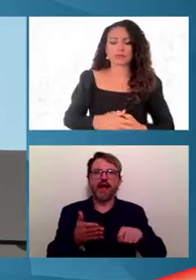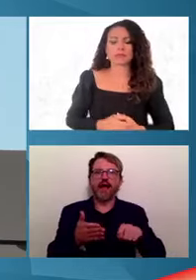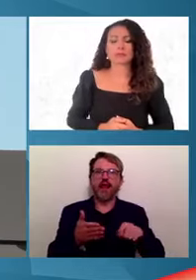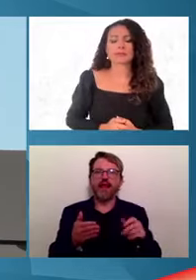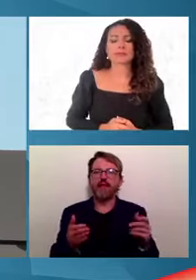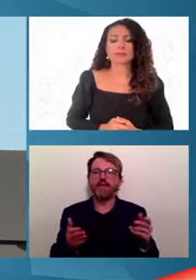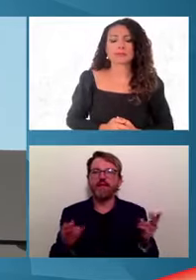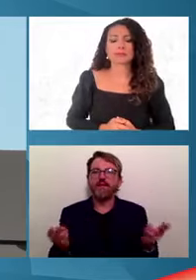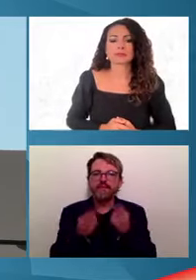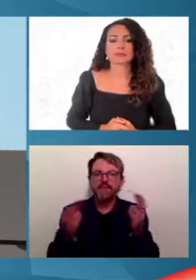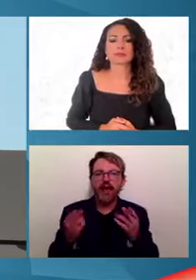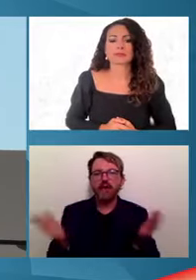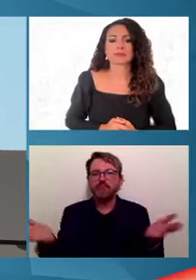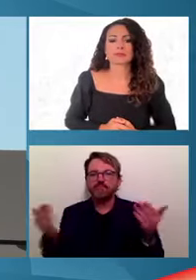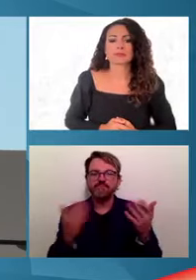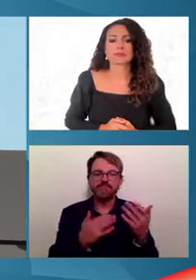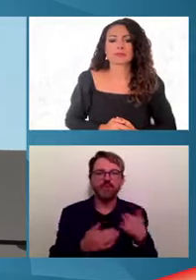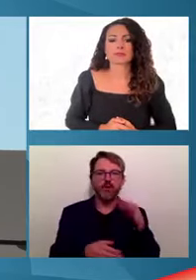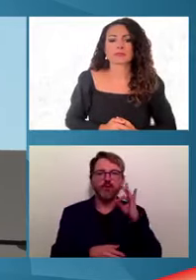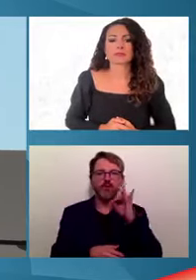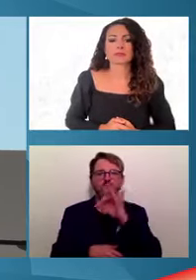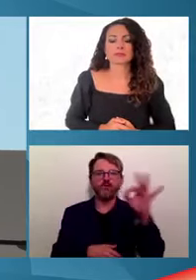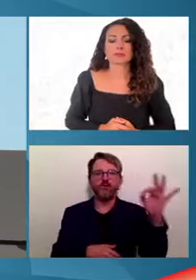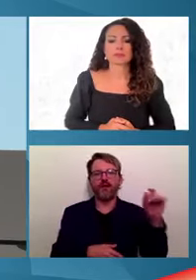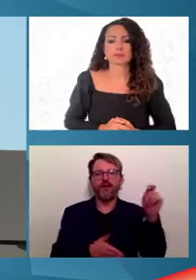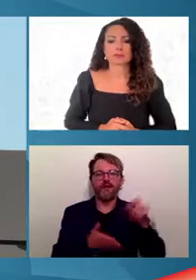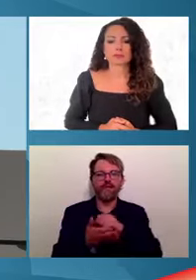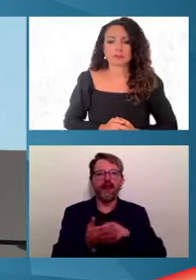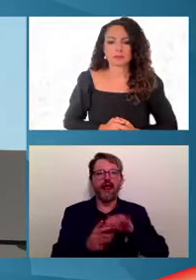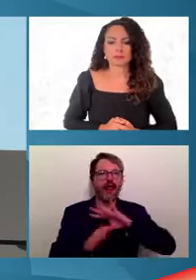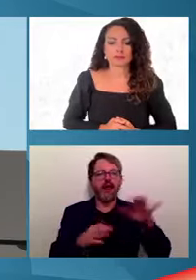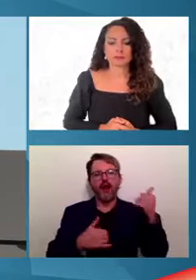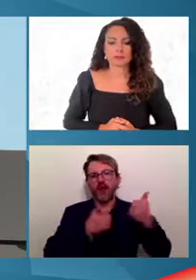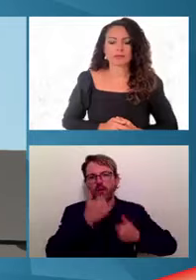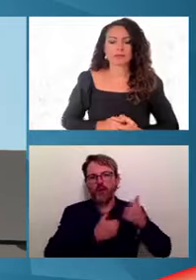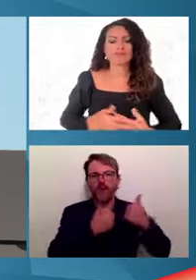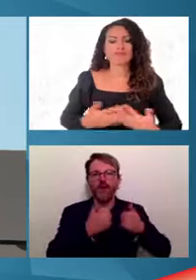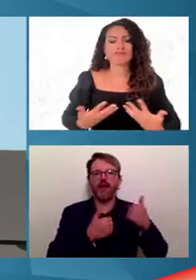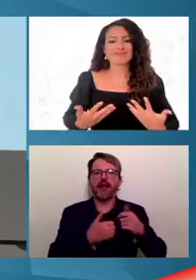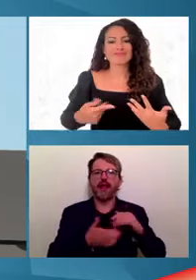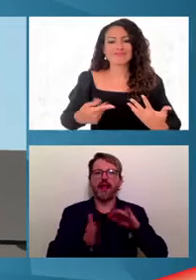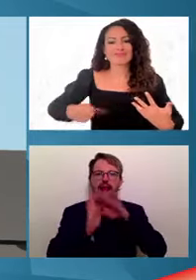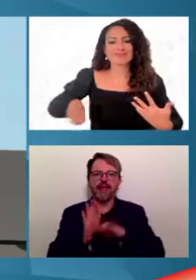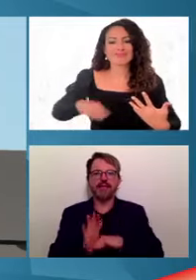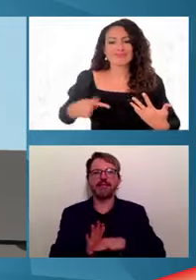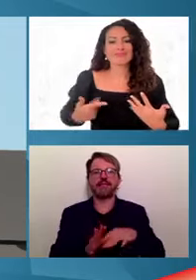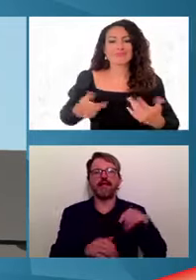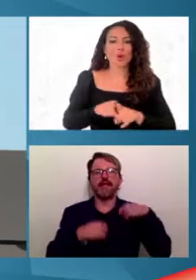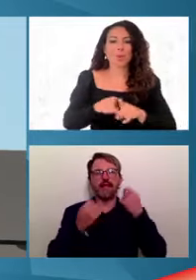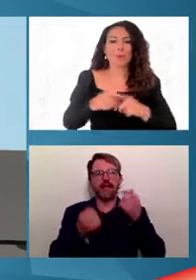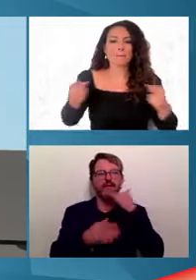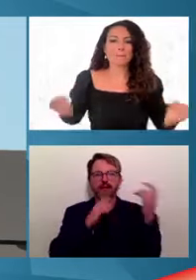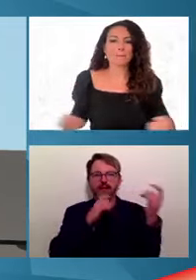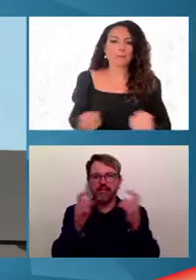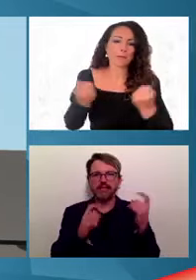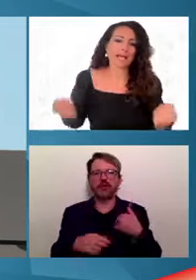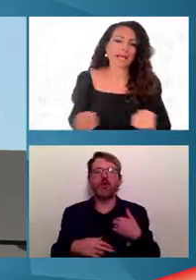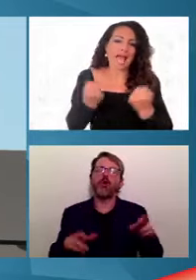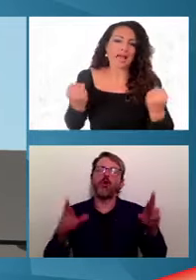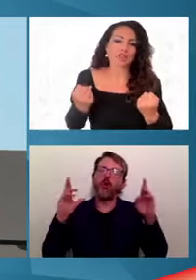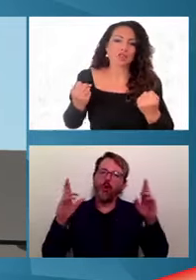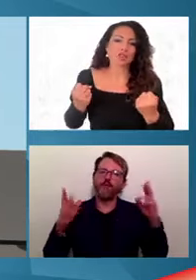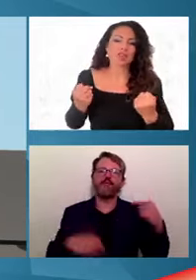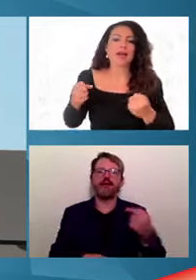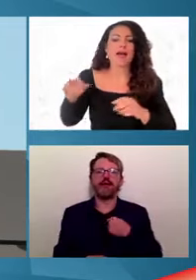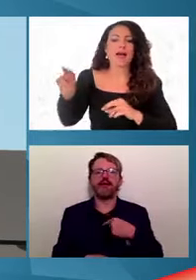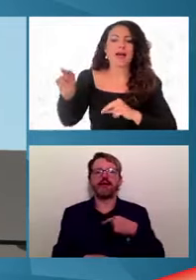so ist es richtig. Es werden alle konkurrierenden Parteien, Listen, Kandidatinnen und Kandidaten darum werben. Es wird Debatten geben. So hoffe ich, dass